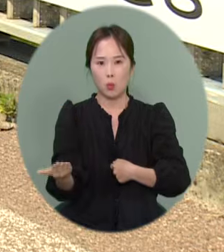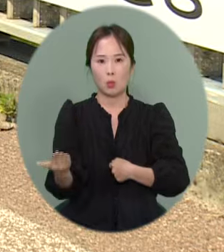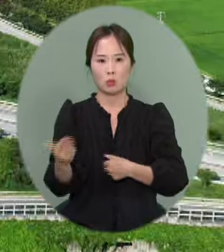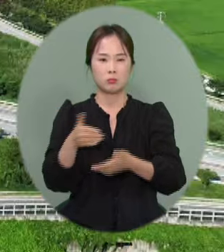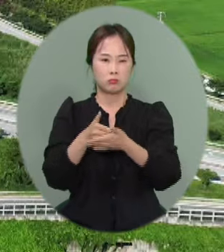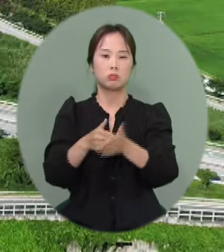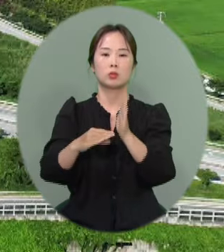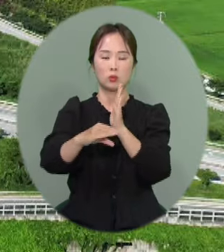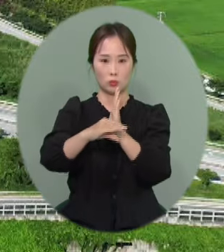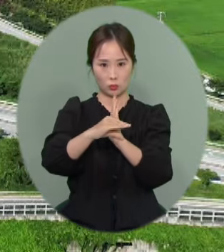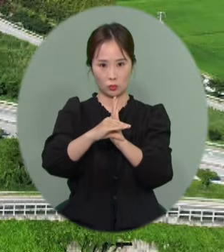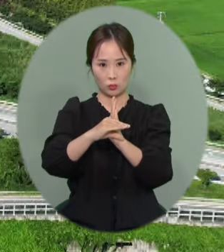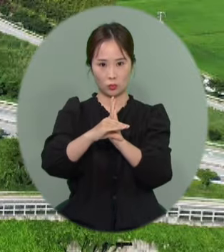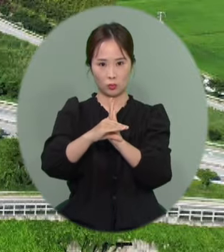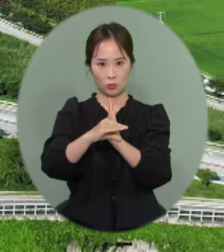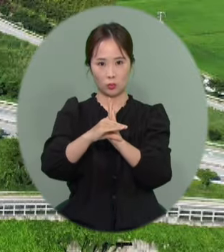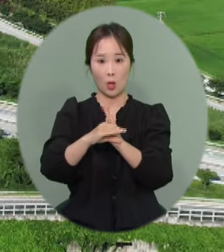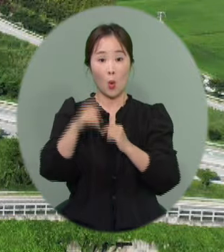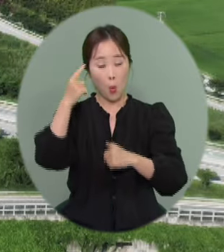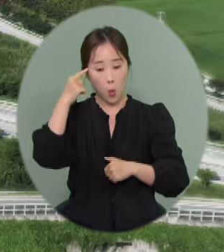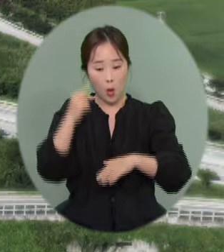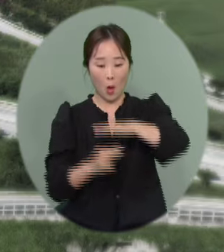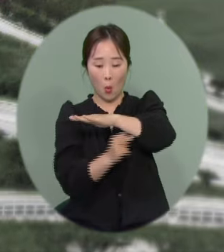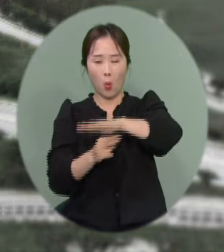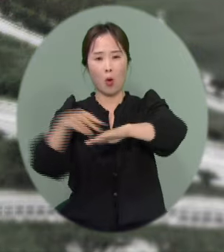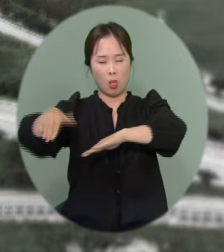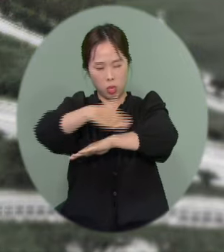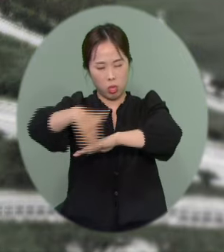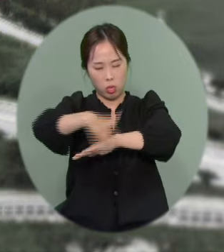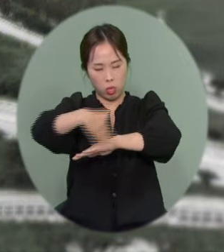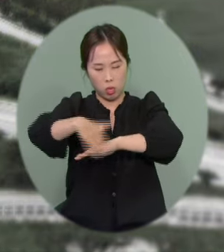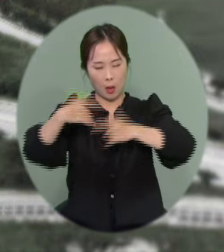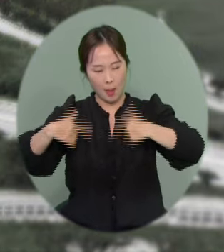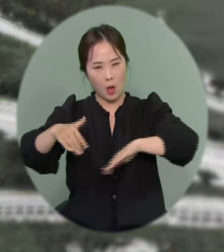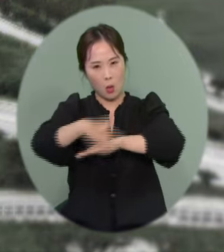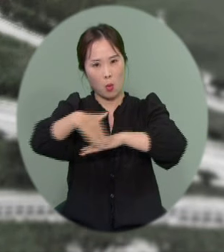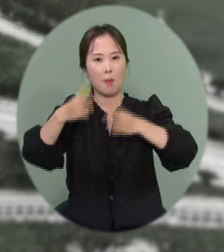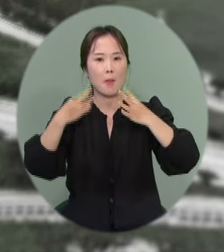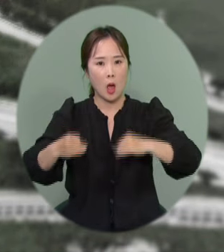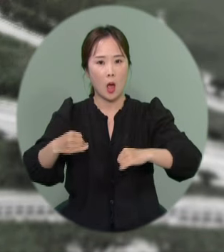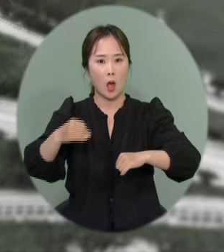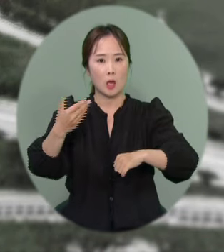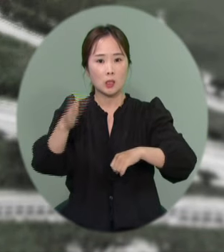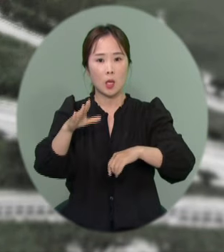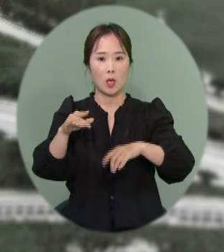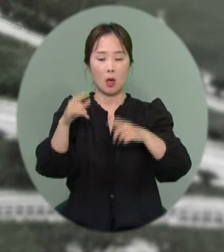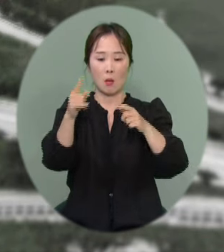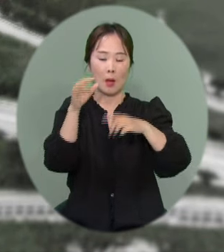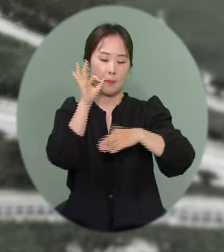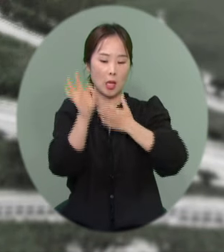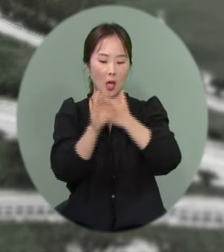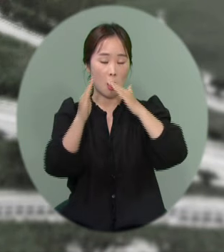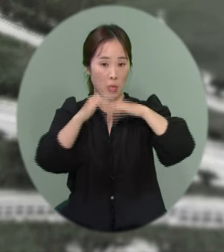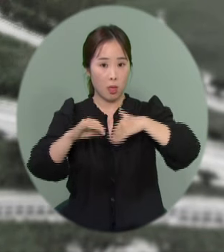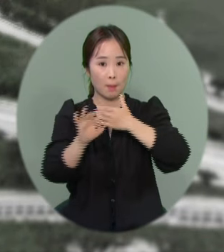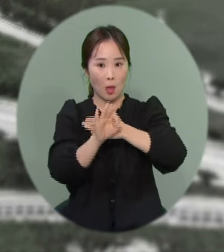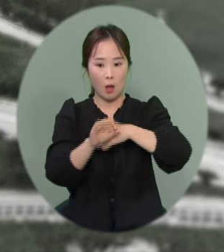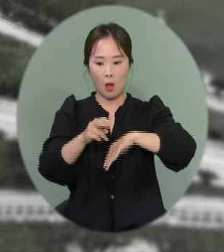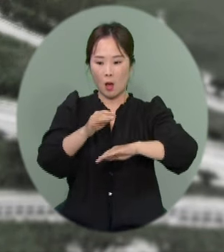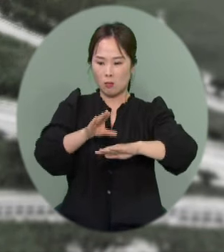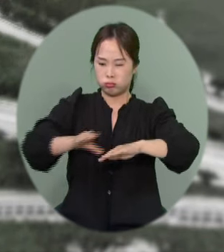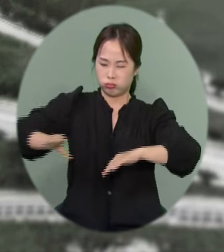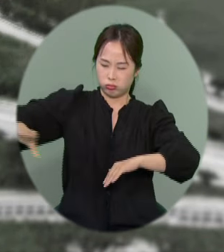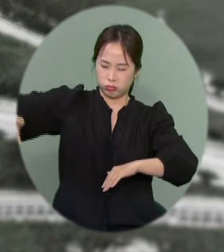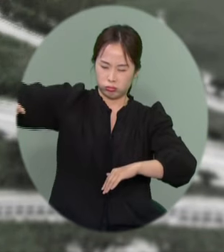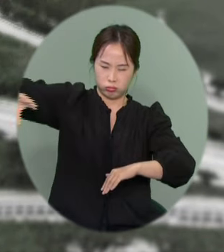있습니다. 하루에도 수십 번씩 오가는 다리인데 차량으로 통행하기 어려운 데다 다리를 철거하면 멀리 돌아가야